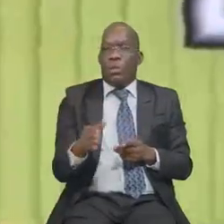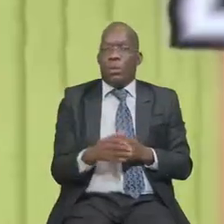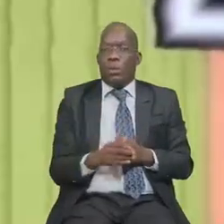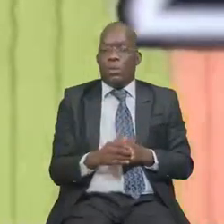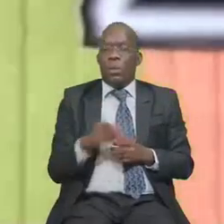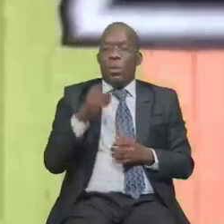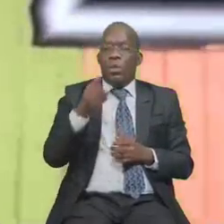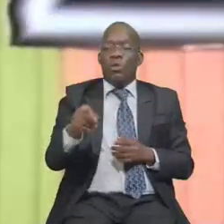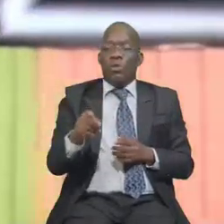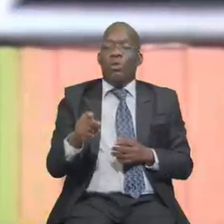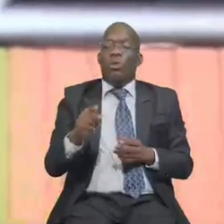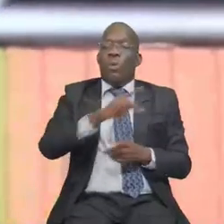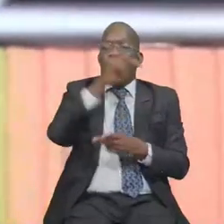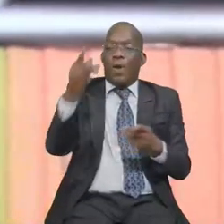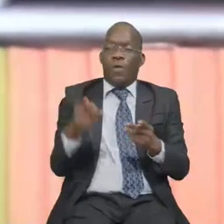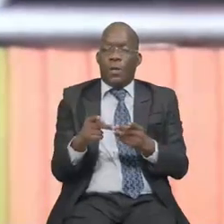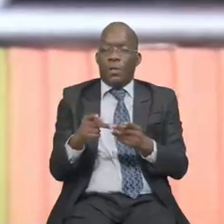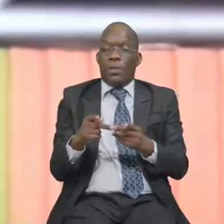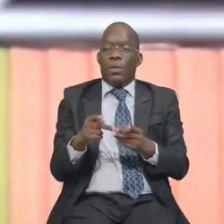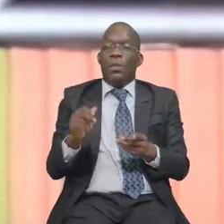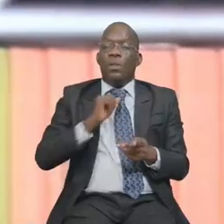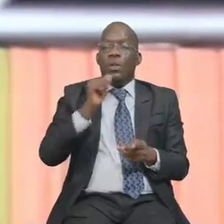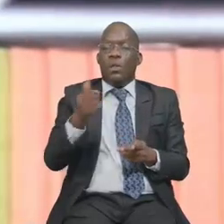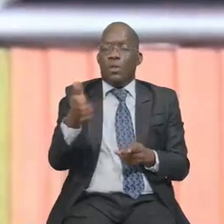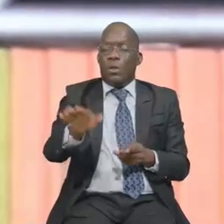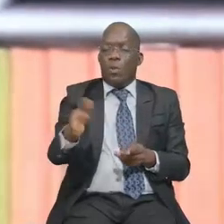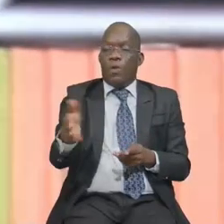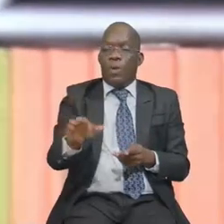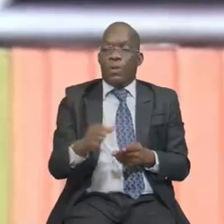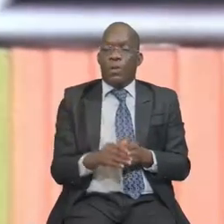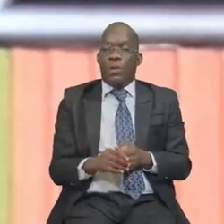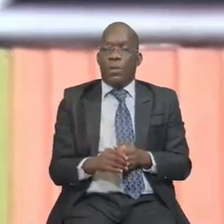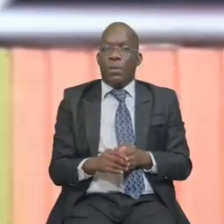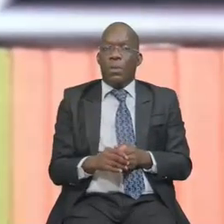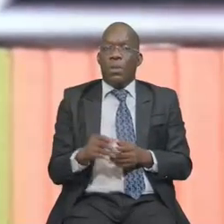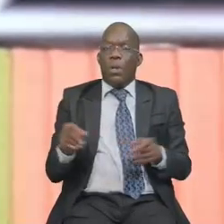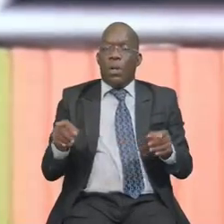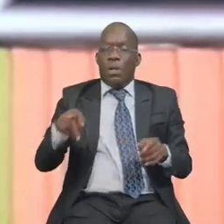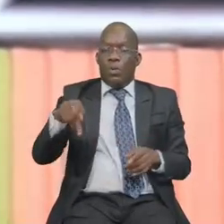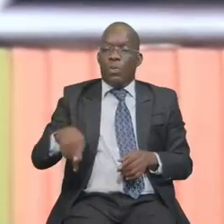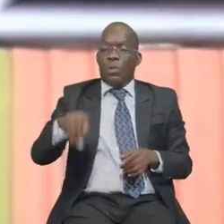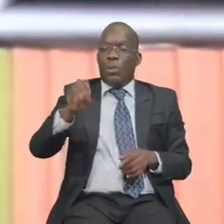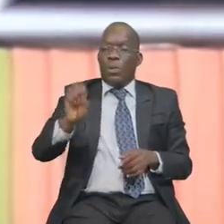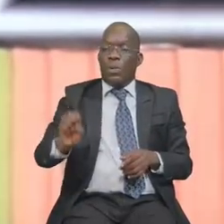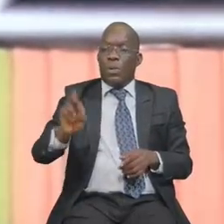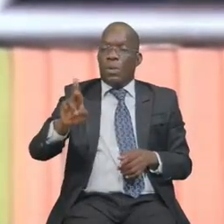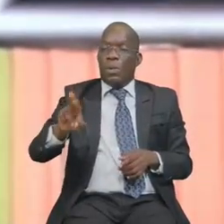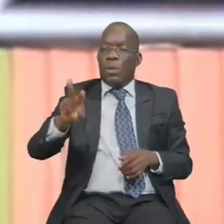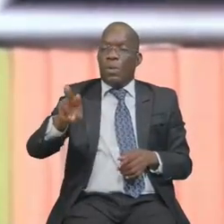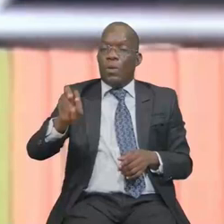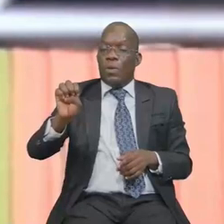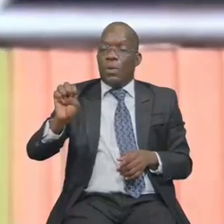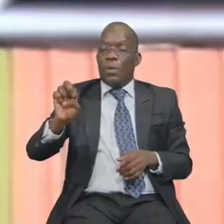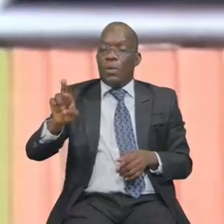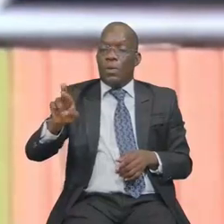Parfait et ne pervertis pas. Comment tu interagis avec les autres? Tu